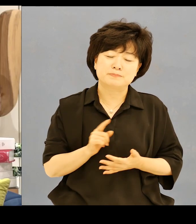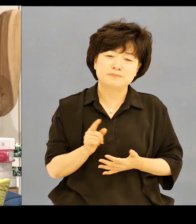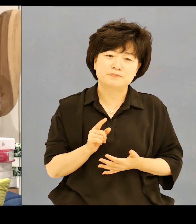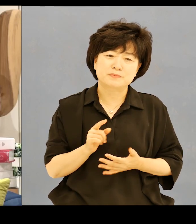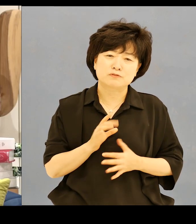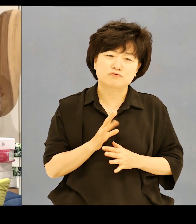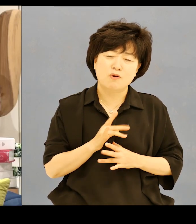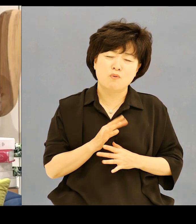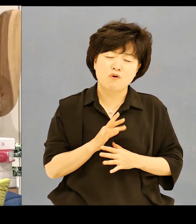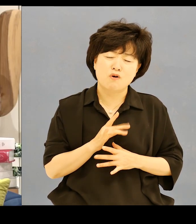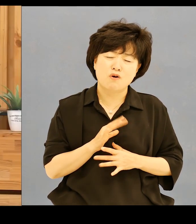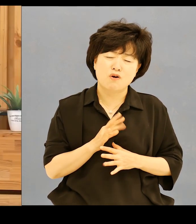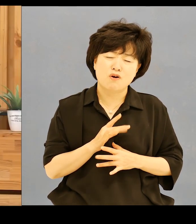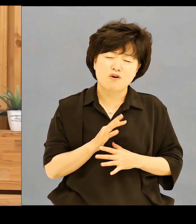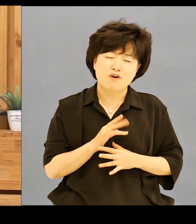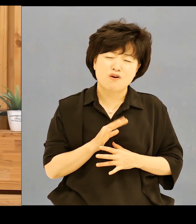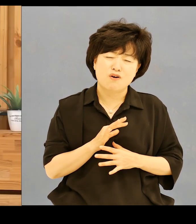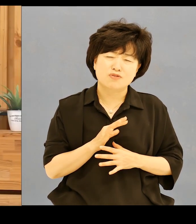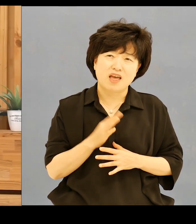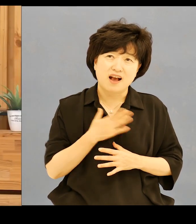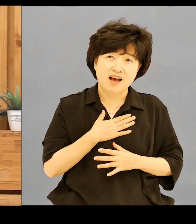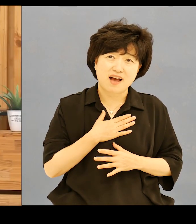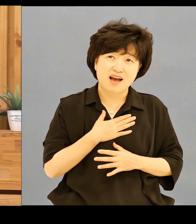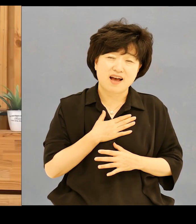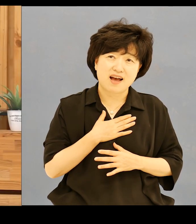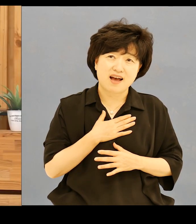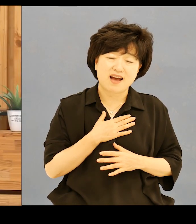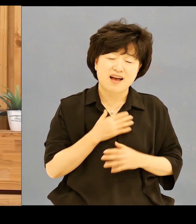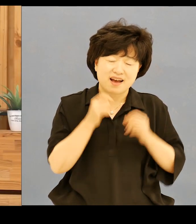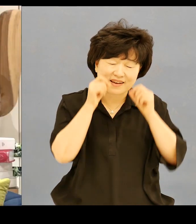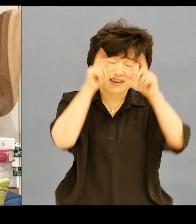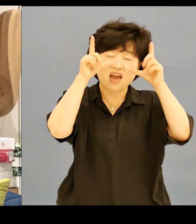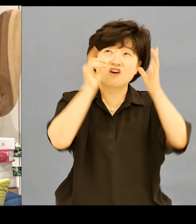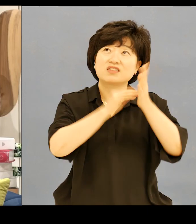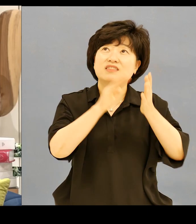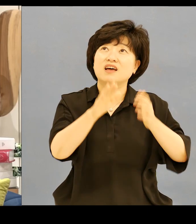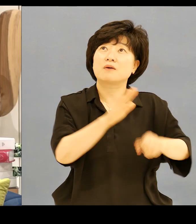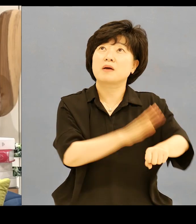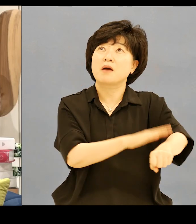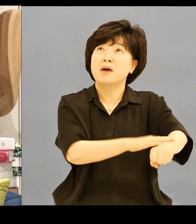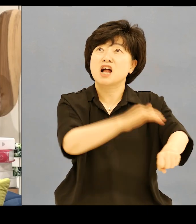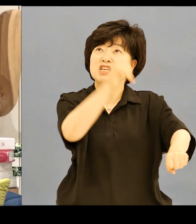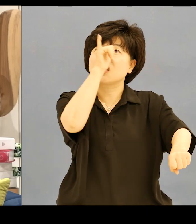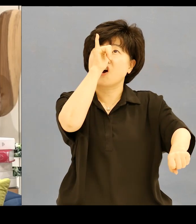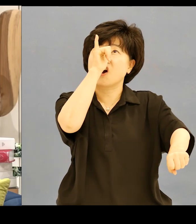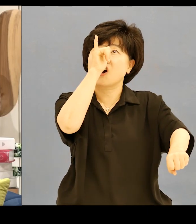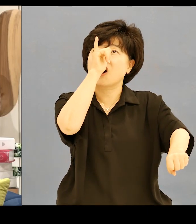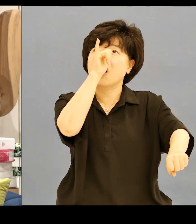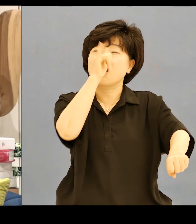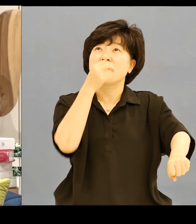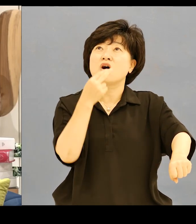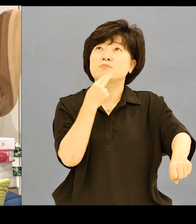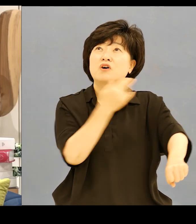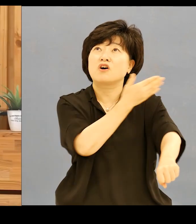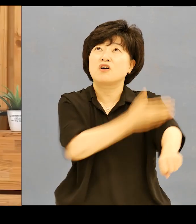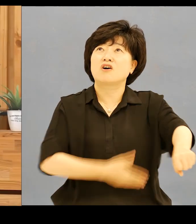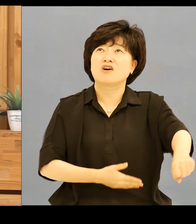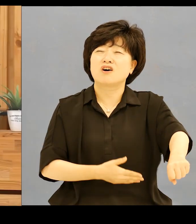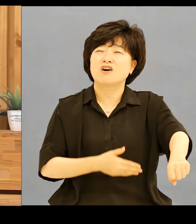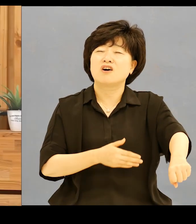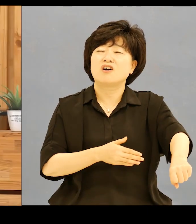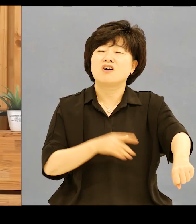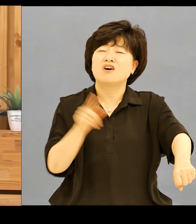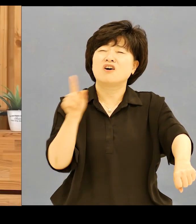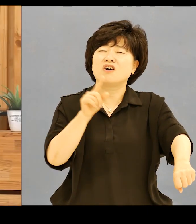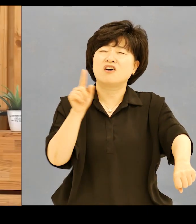들더라고요. 이제 두렵다는 마음이 그럼요, 당연히 내가 두렵죠. 깨어나면 내 팔이 있을까? 약간 그런 생각도 들었는데 아, 당연히